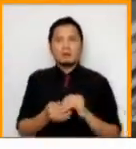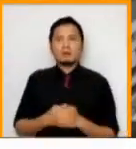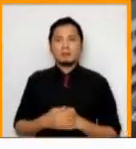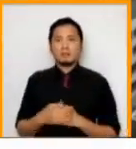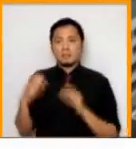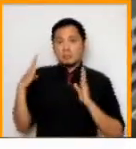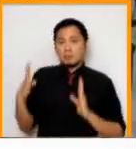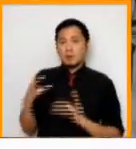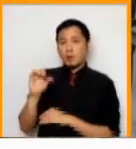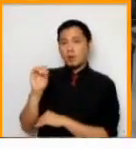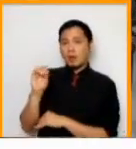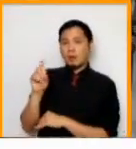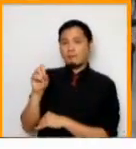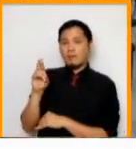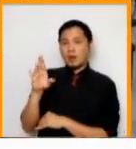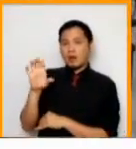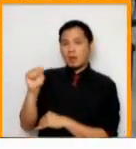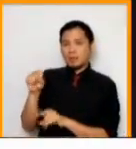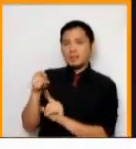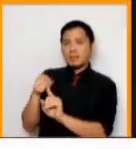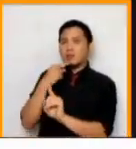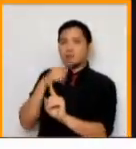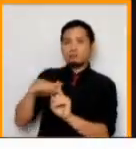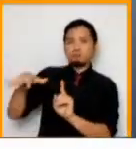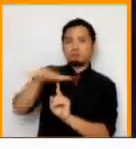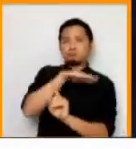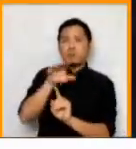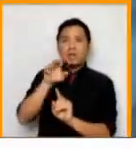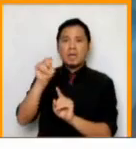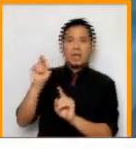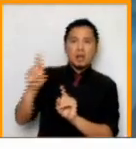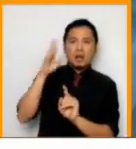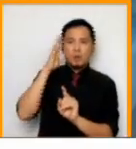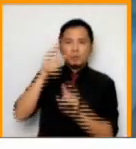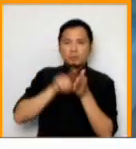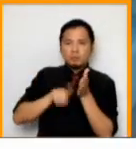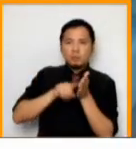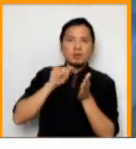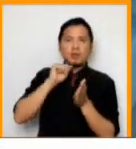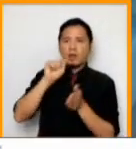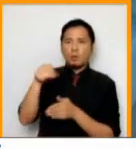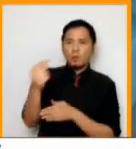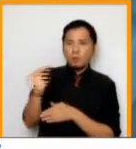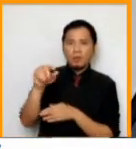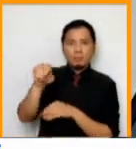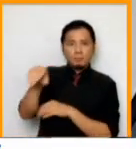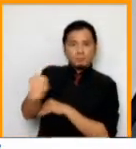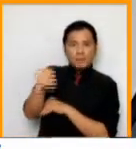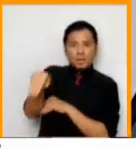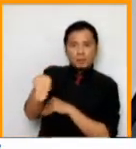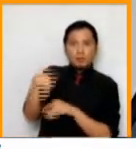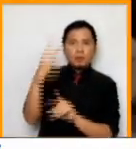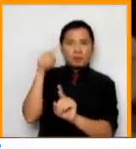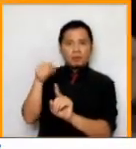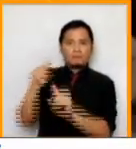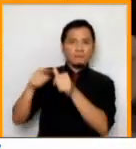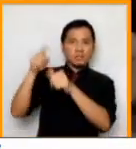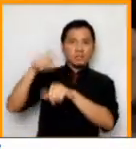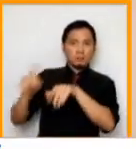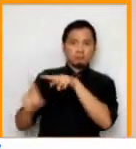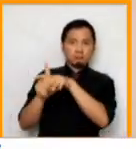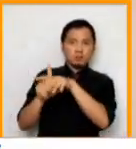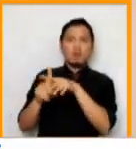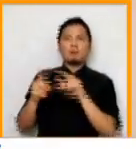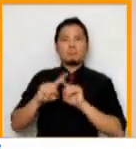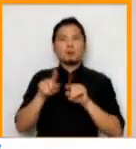Olivares, buong NCR ang iimbestigahan hindi lang sa San Juan at Mandaluyong kung saan ito una na paulat. Sa